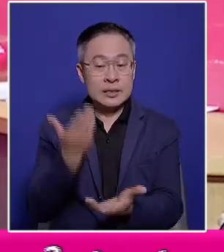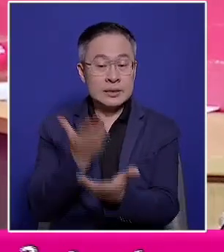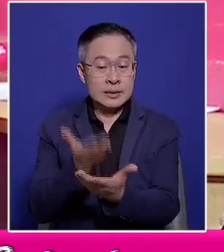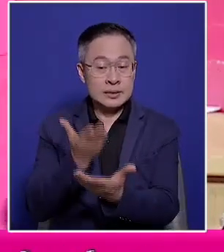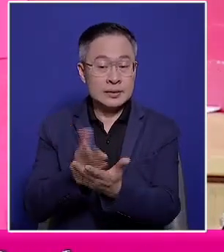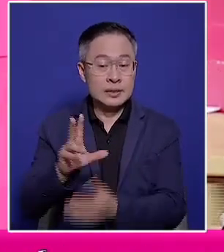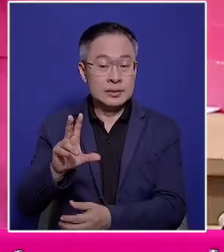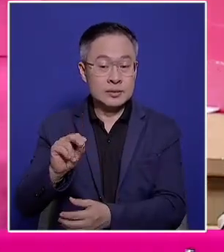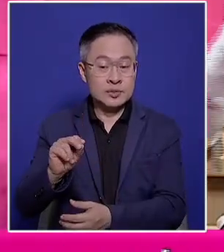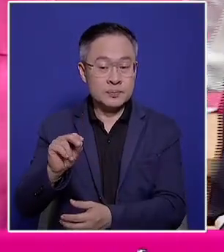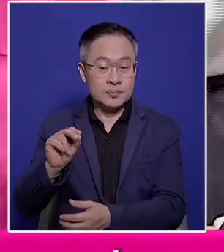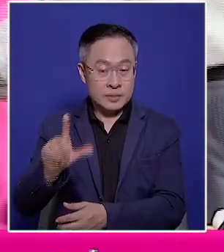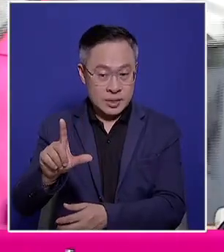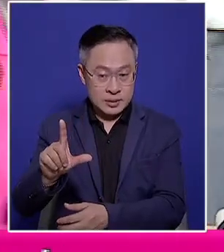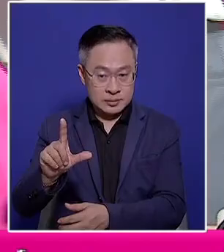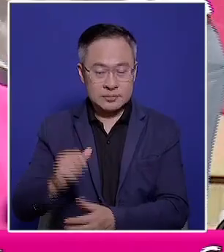30ล้านบาท